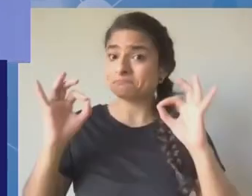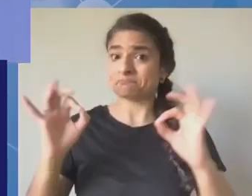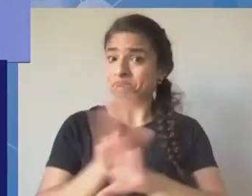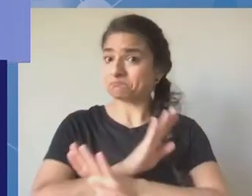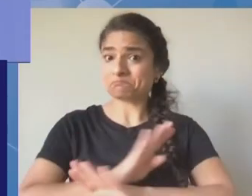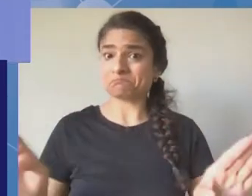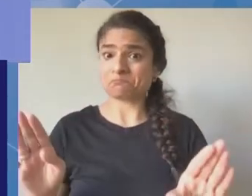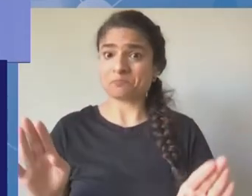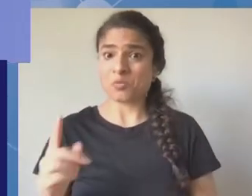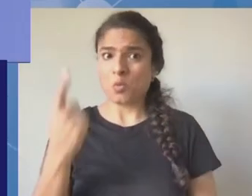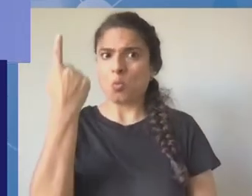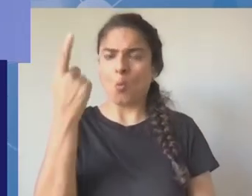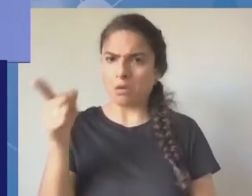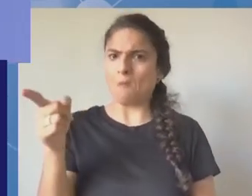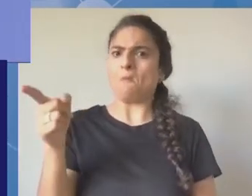构来